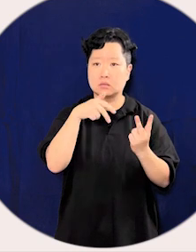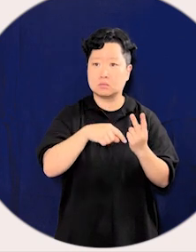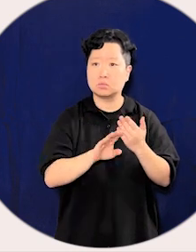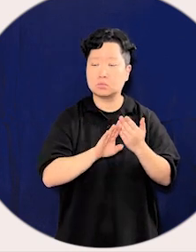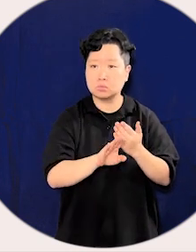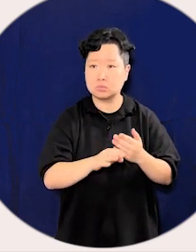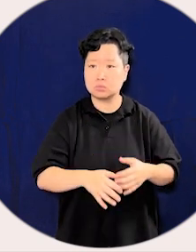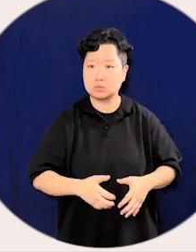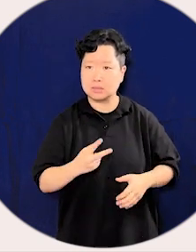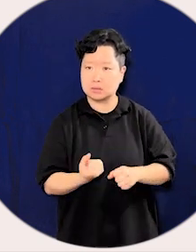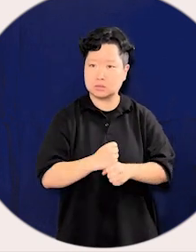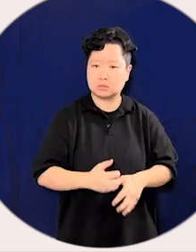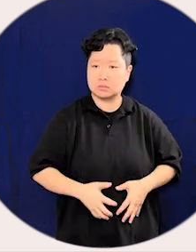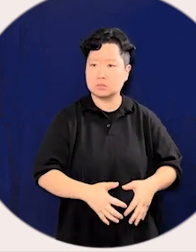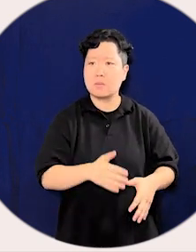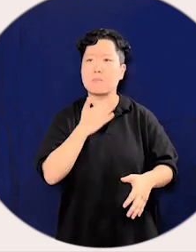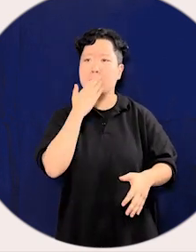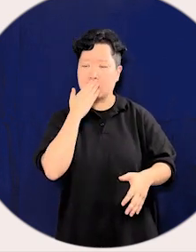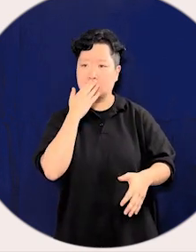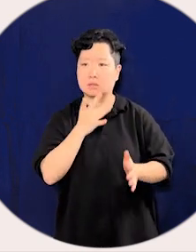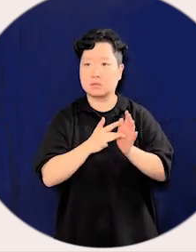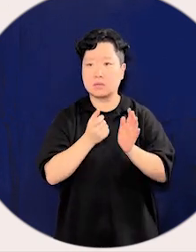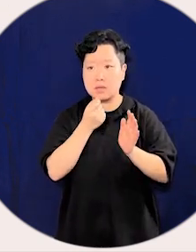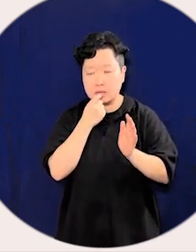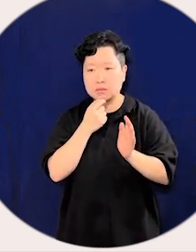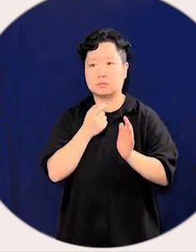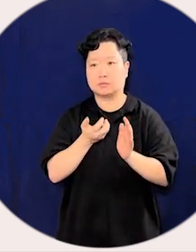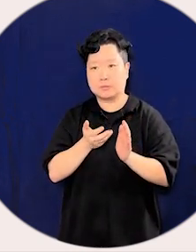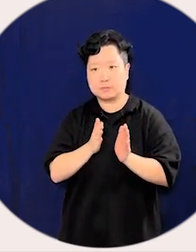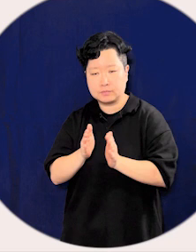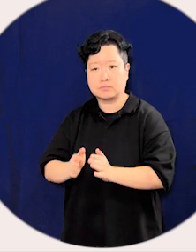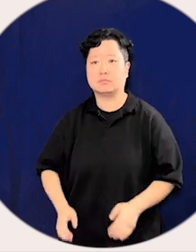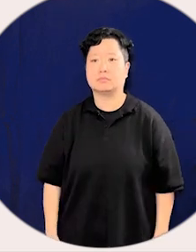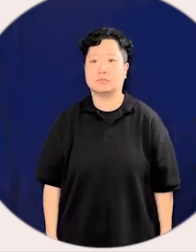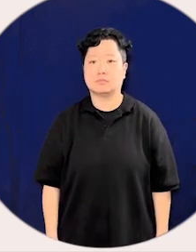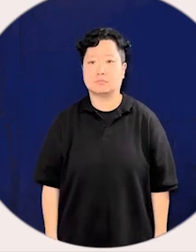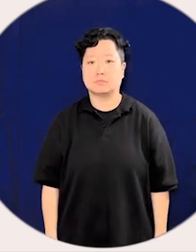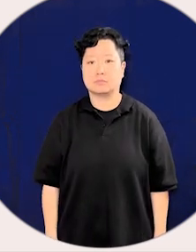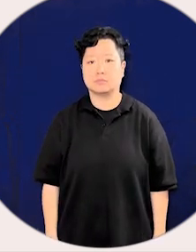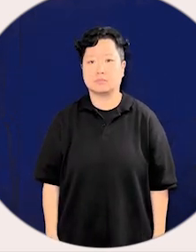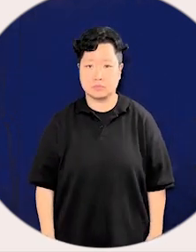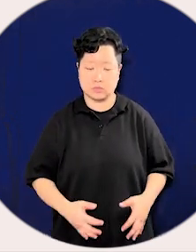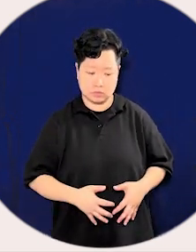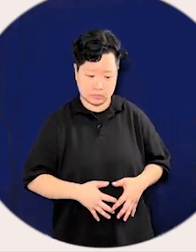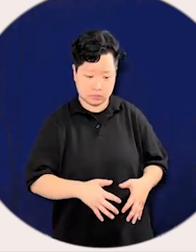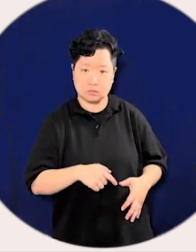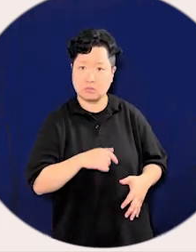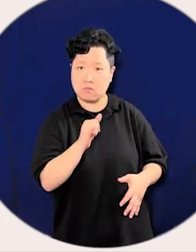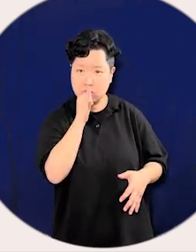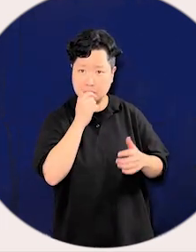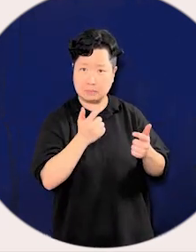되지만 임신 중지 2주 후부터 다시 임신이 가능하므로 곧바로 피임 계획을 세우도록 합니다.